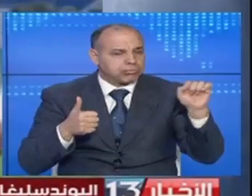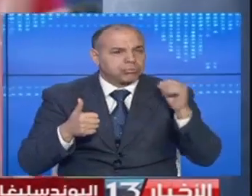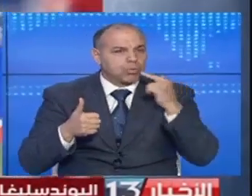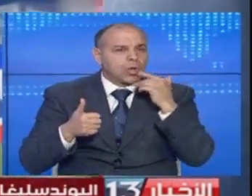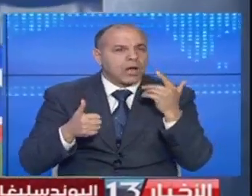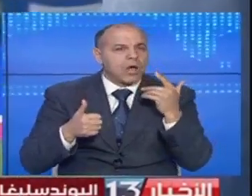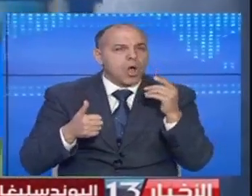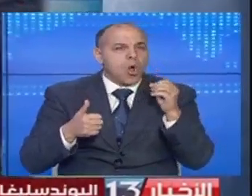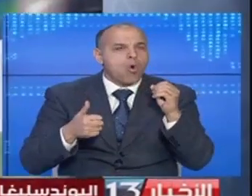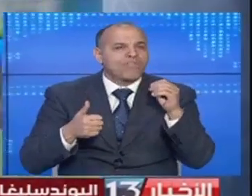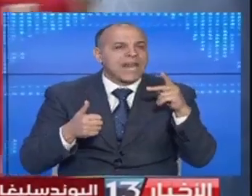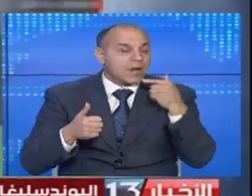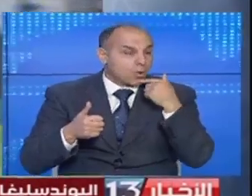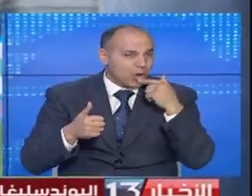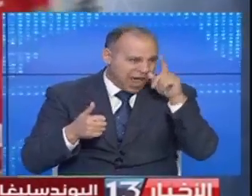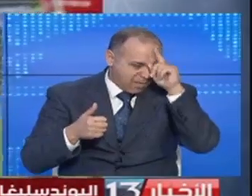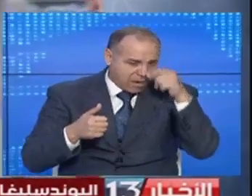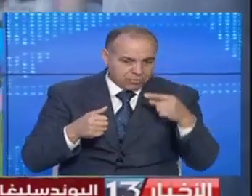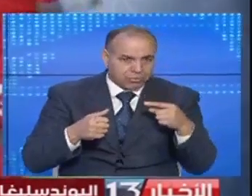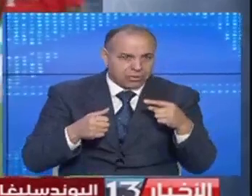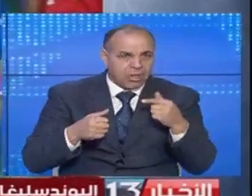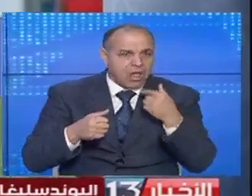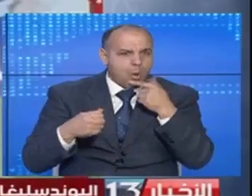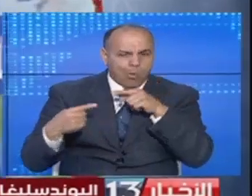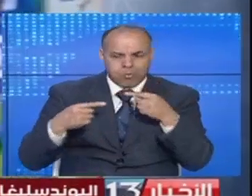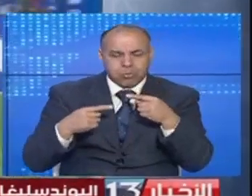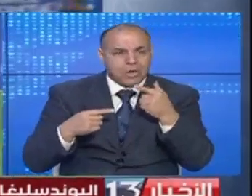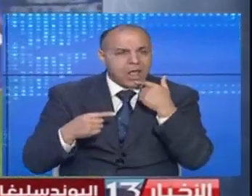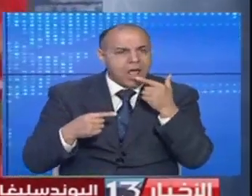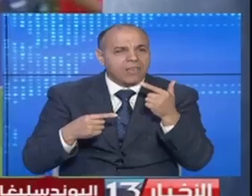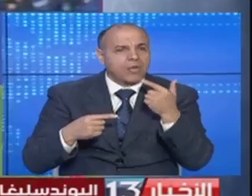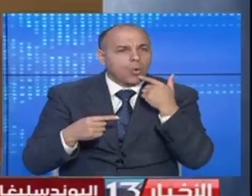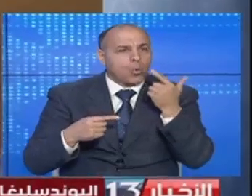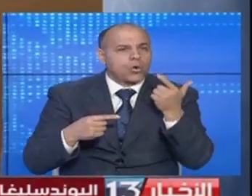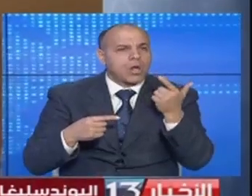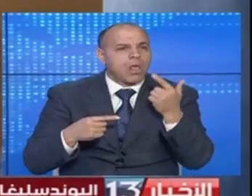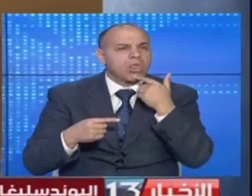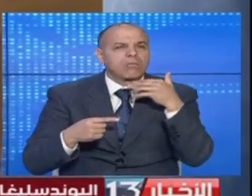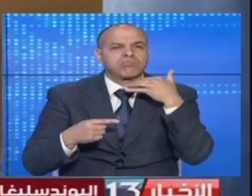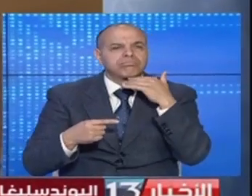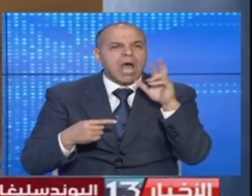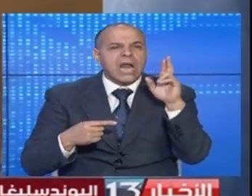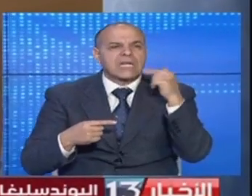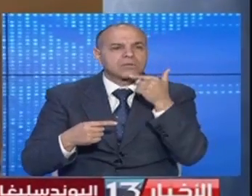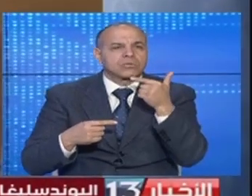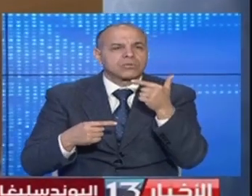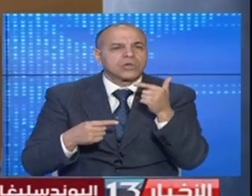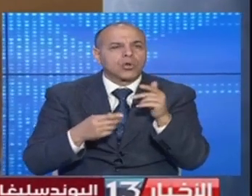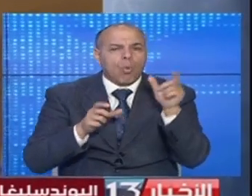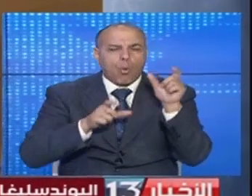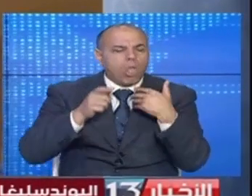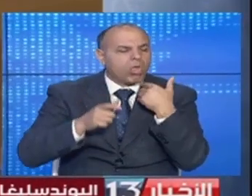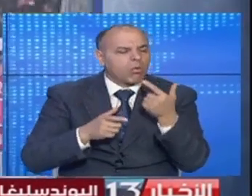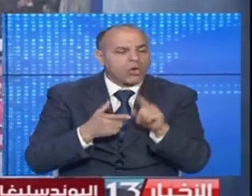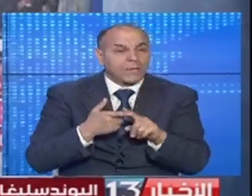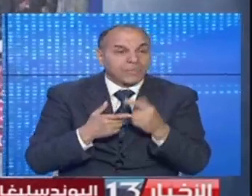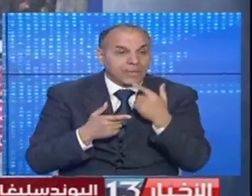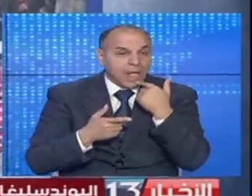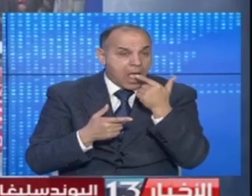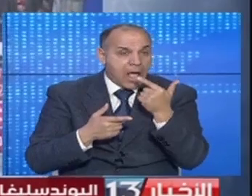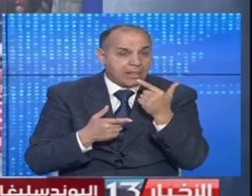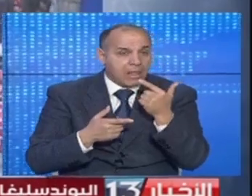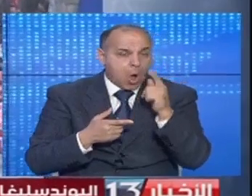او في نائمه يتلقى رئيسهم في الجدل بيتمارس يدان العبارات العنصريه من قبل الجماهير المصريه بيتم